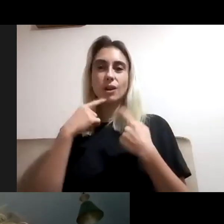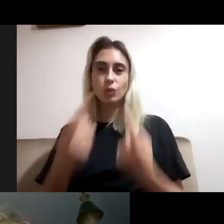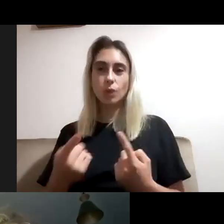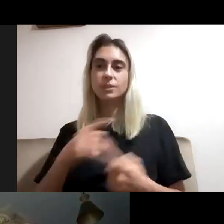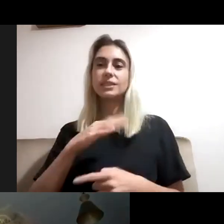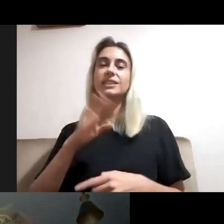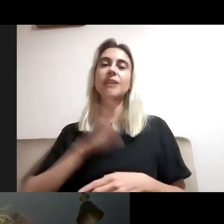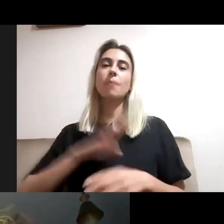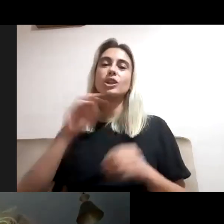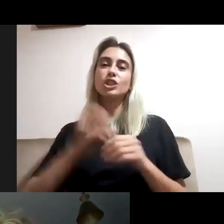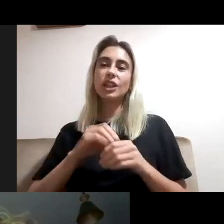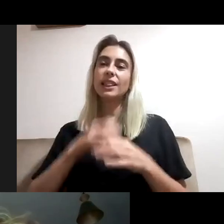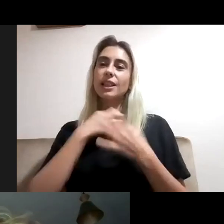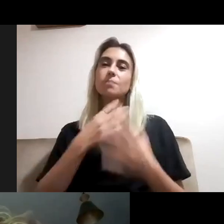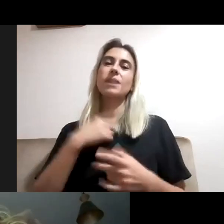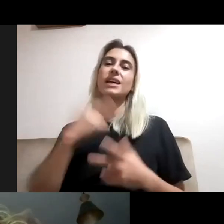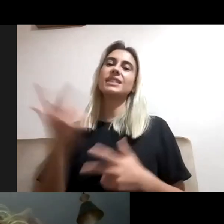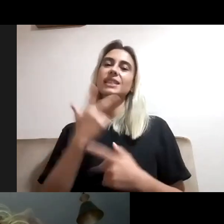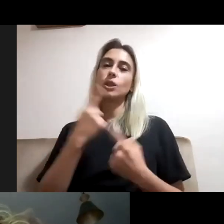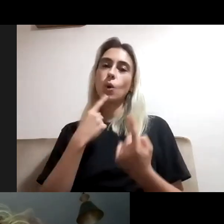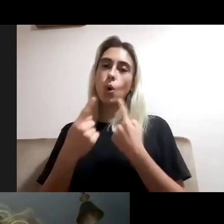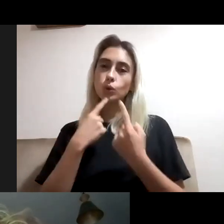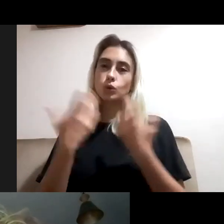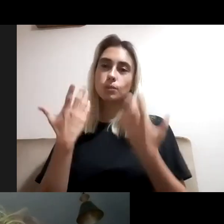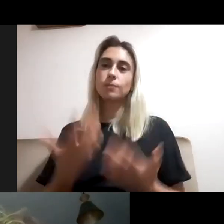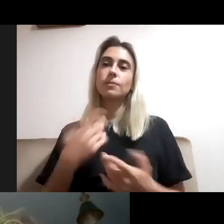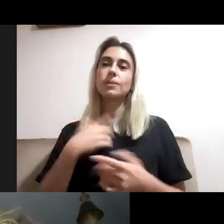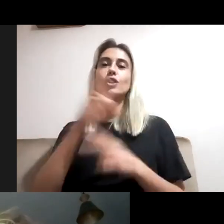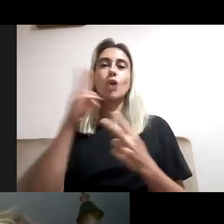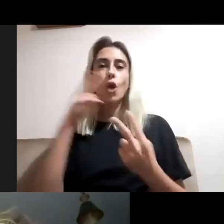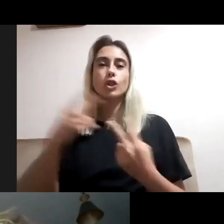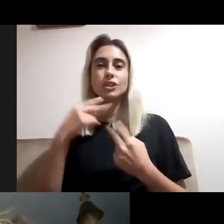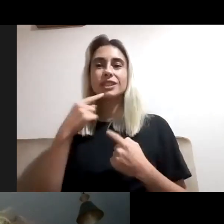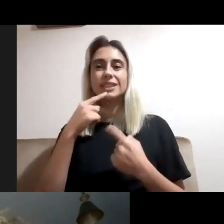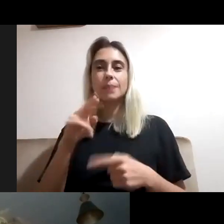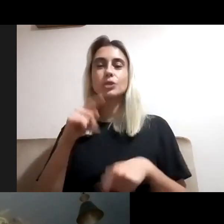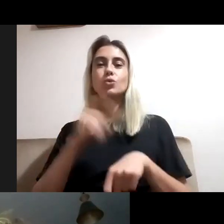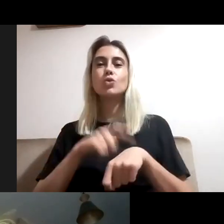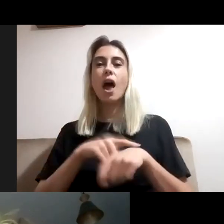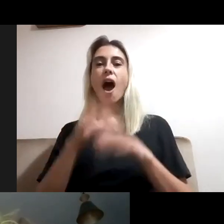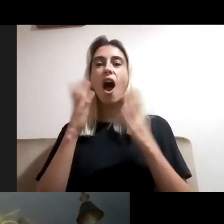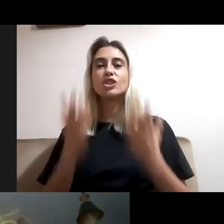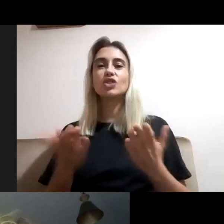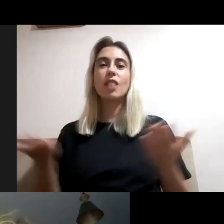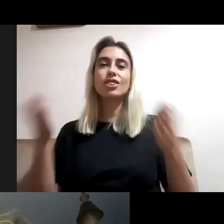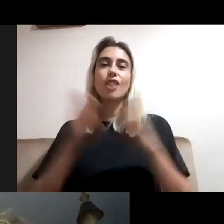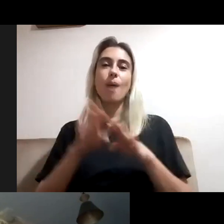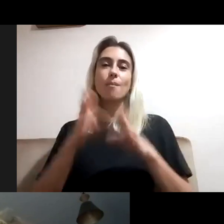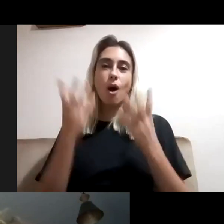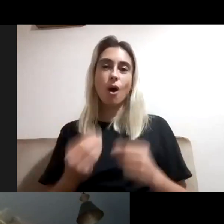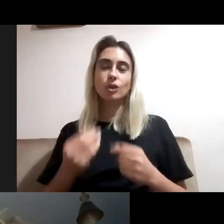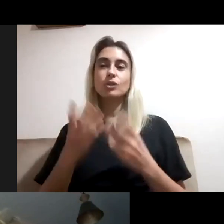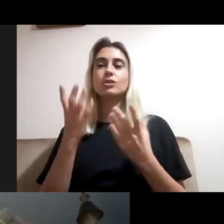ayrıca teşekkür ederim. Biraz hızlı konuştum galiba ama gördüğünüz gibi süreyi anca toparlayabildik. İnşallah